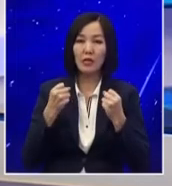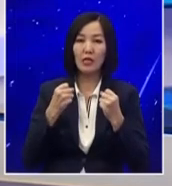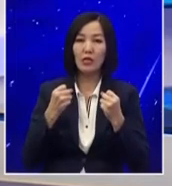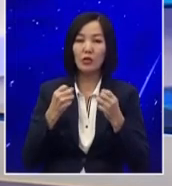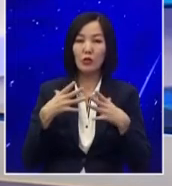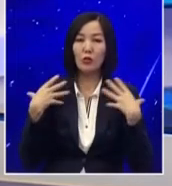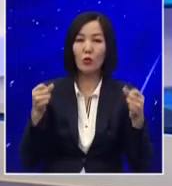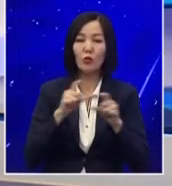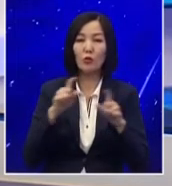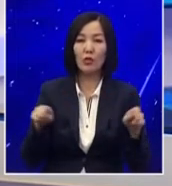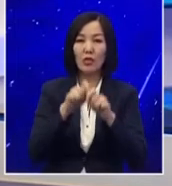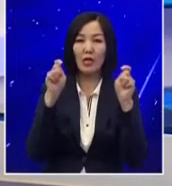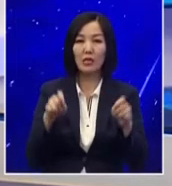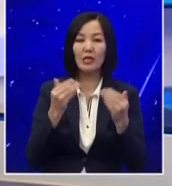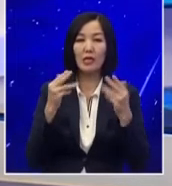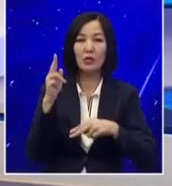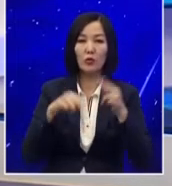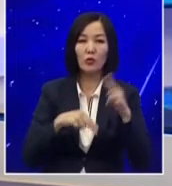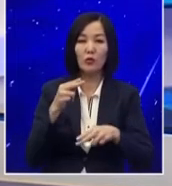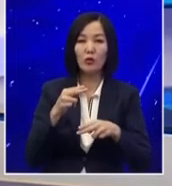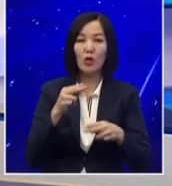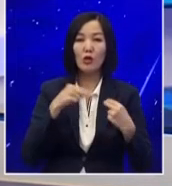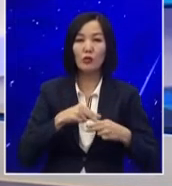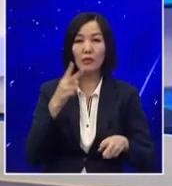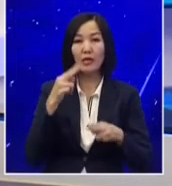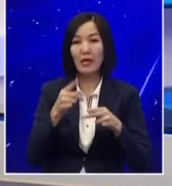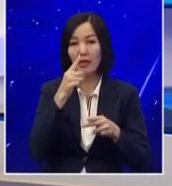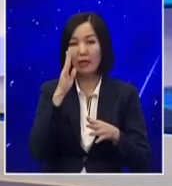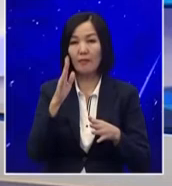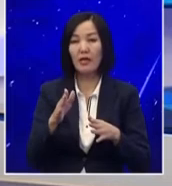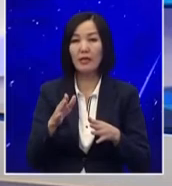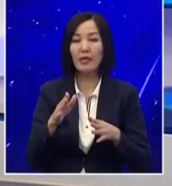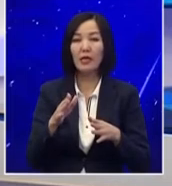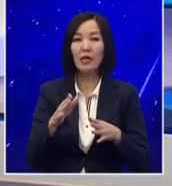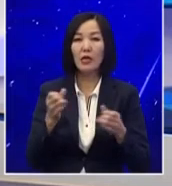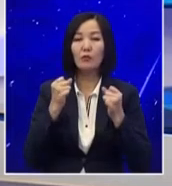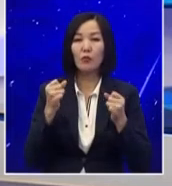кешені пайдалануға беріледі. Қазір құрылыс жұмыстары аяқталып қалды. Типтік спорттық